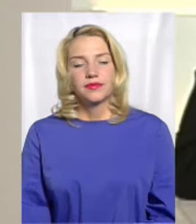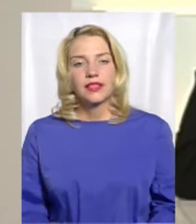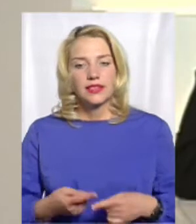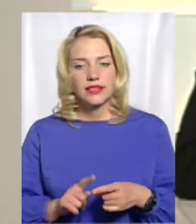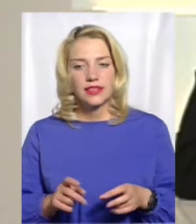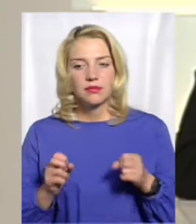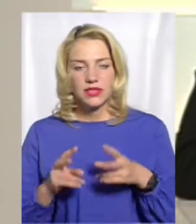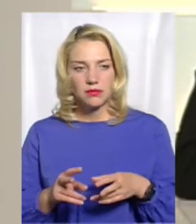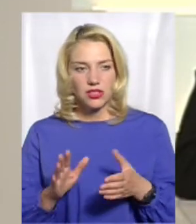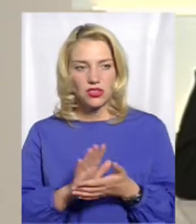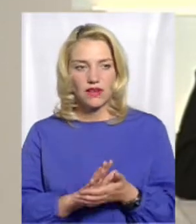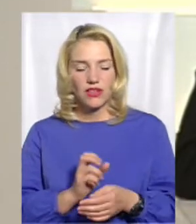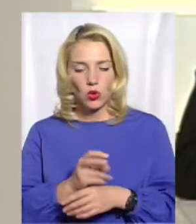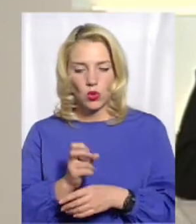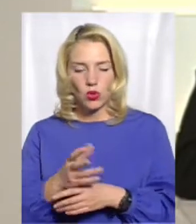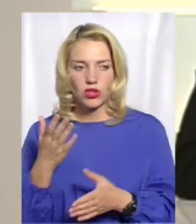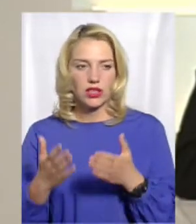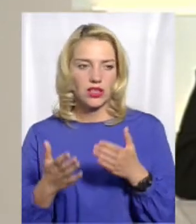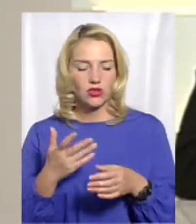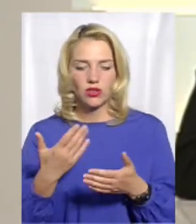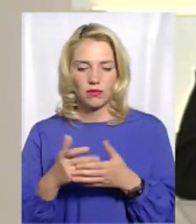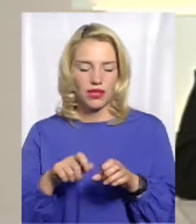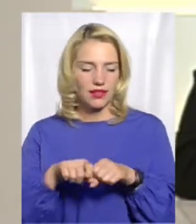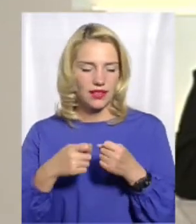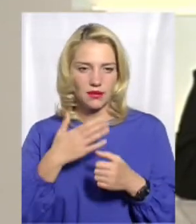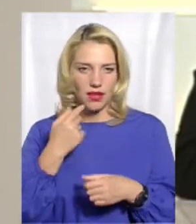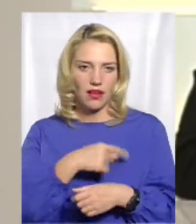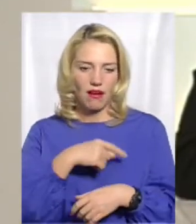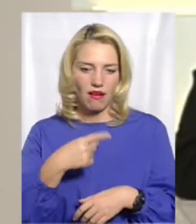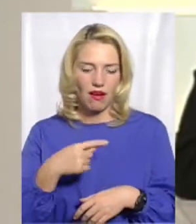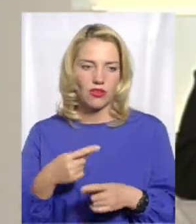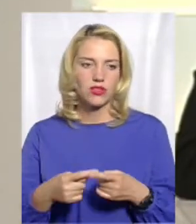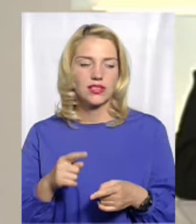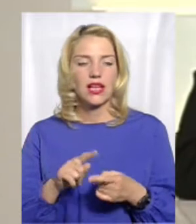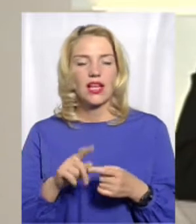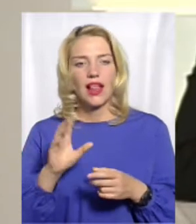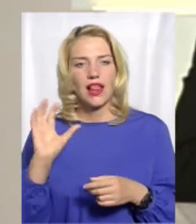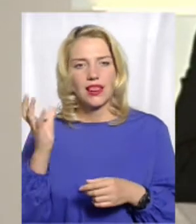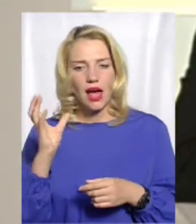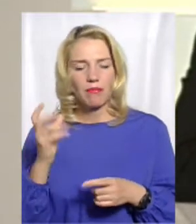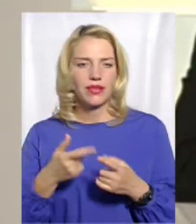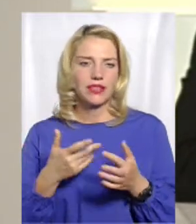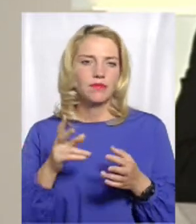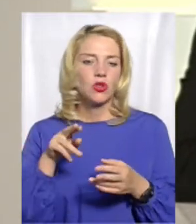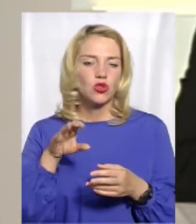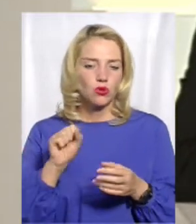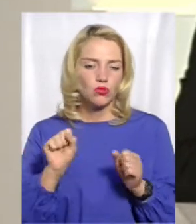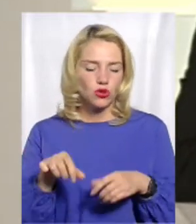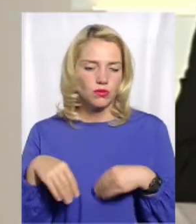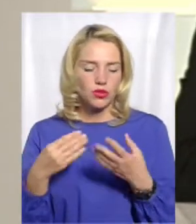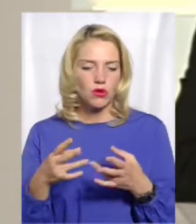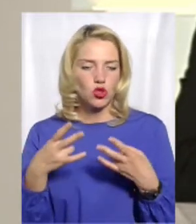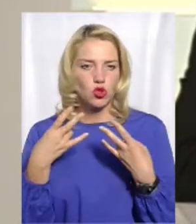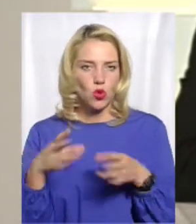небезпечні відходи, якщо вони не розбилися, як градусники, термометри чи люмінесцентні лампи, вони можуть приносити шкоду, коли вони